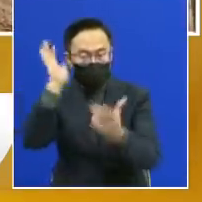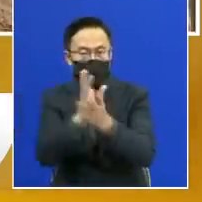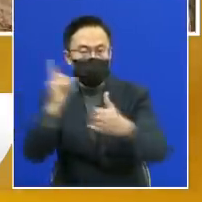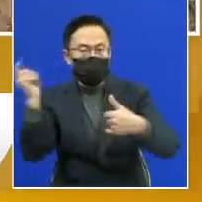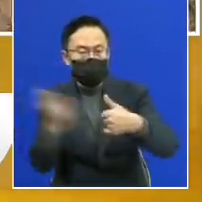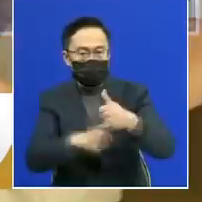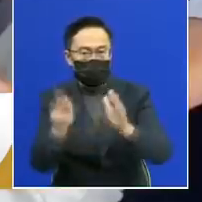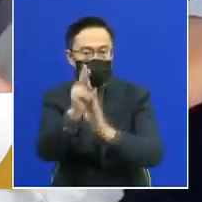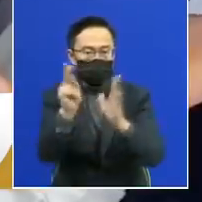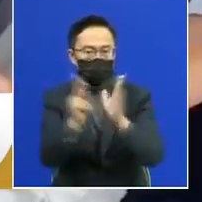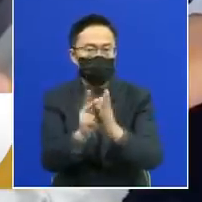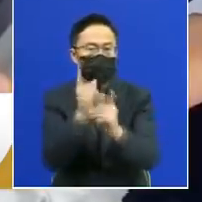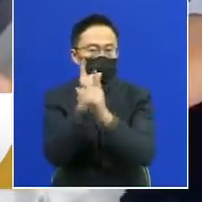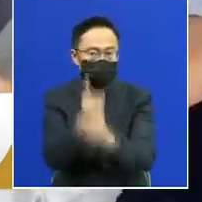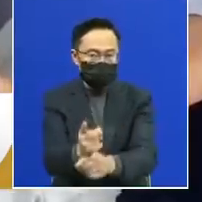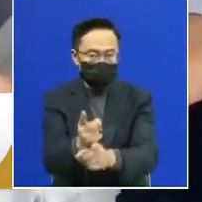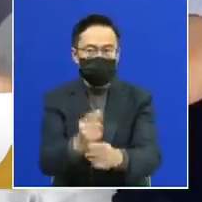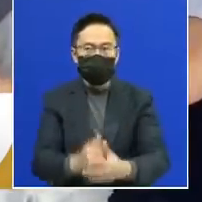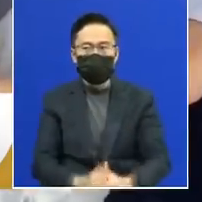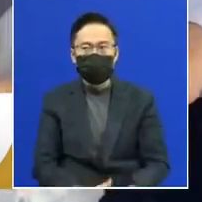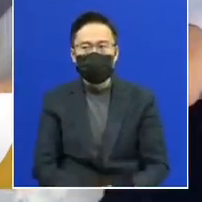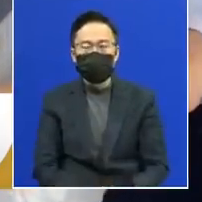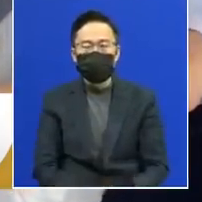ายอย่างเคร่งครัดครับ ตรวจสอบแล้วประมาณก ี่ ไร่นะคร ับ